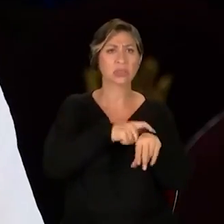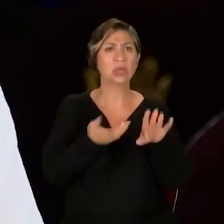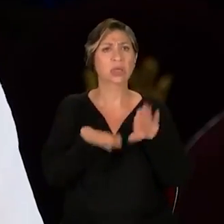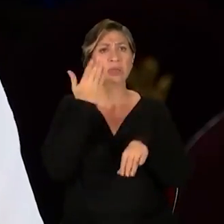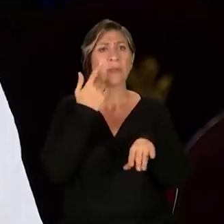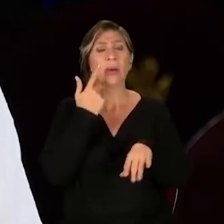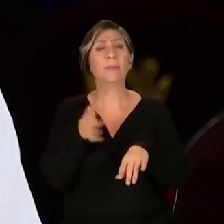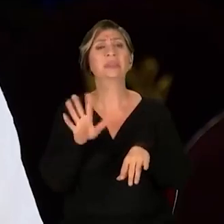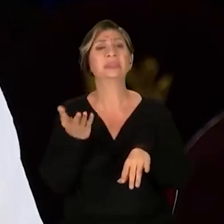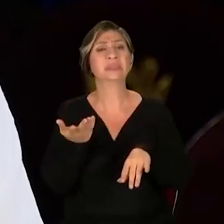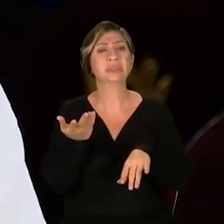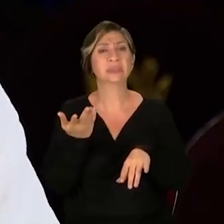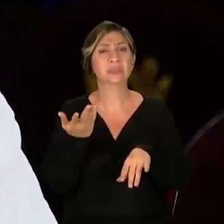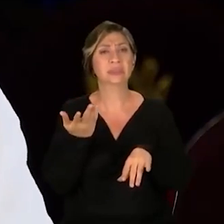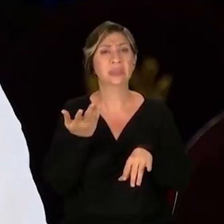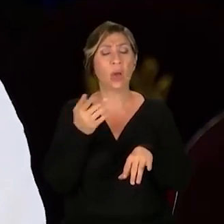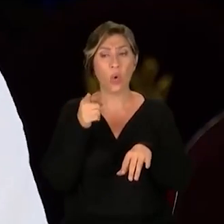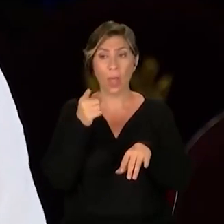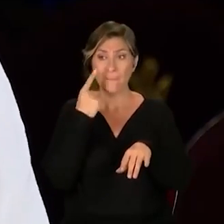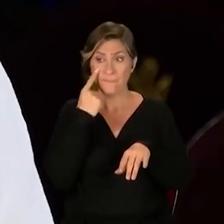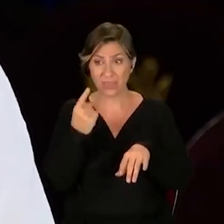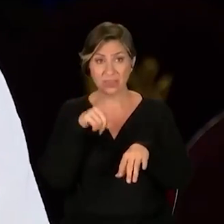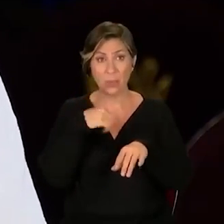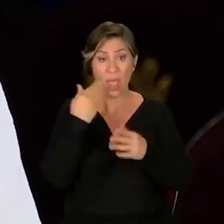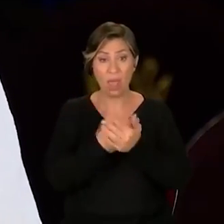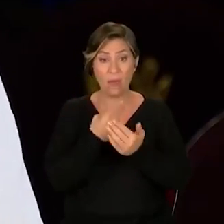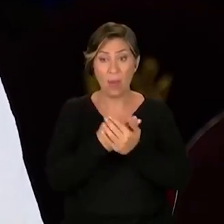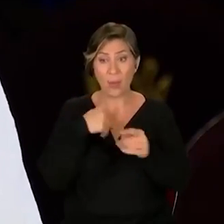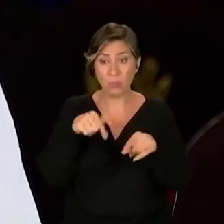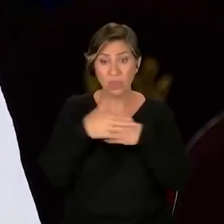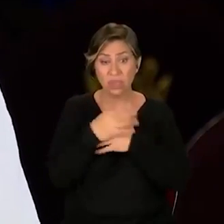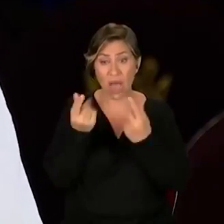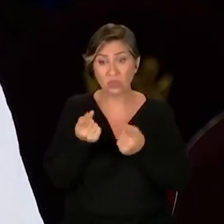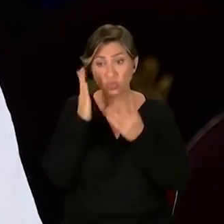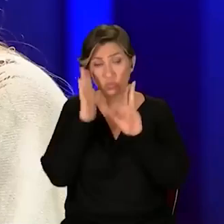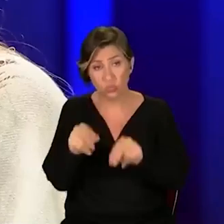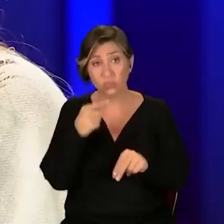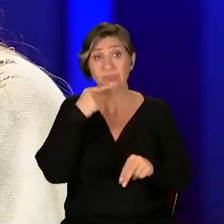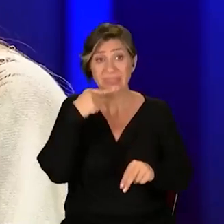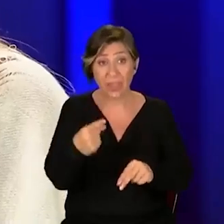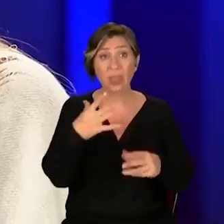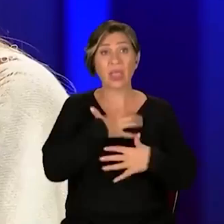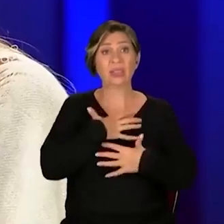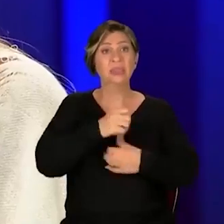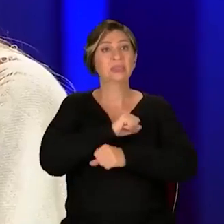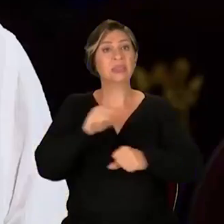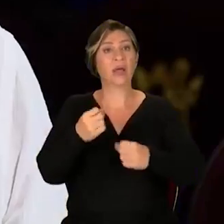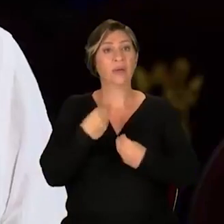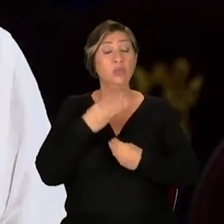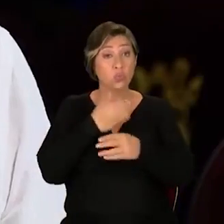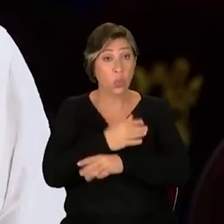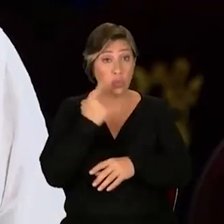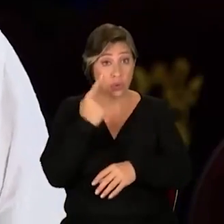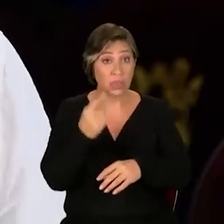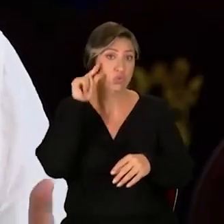kalktığınıza bakmazsınız. Halbuki ona baktığınız zaman eyvah ben bu gece az uyumuşum aynen, deyip ki... Doğruyu gösterdiği de